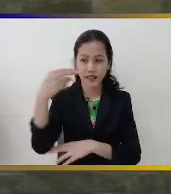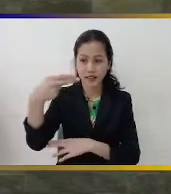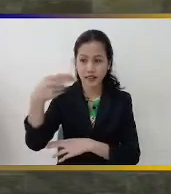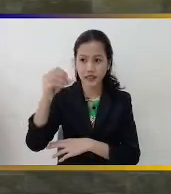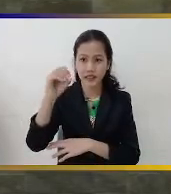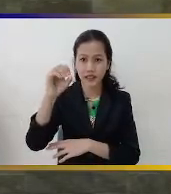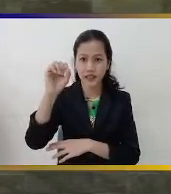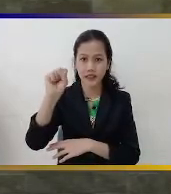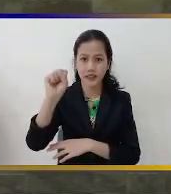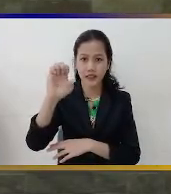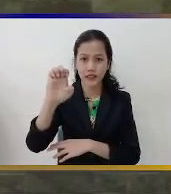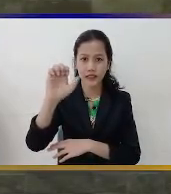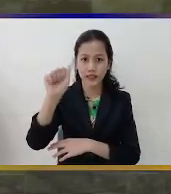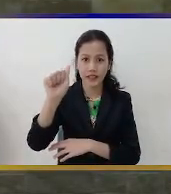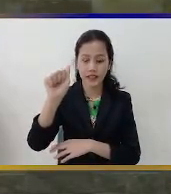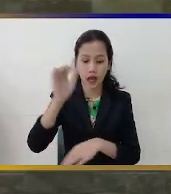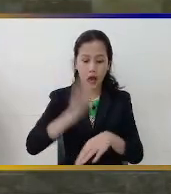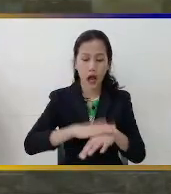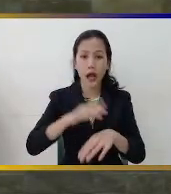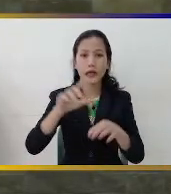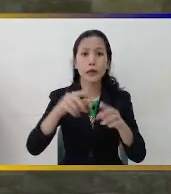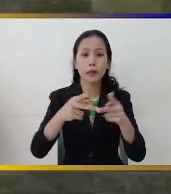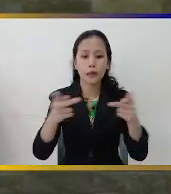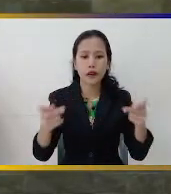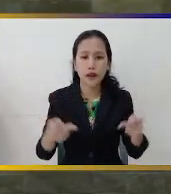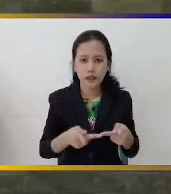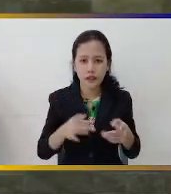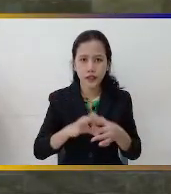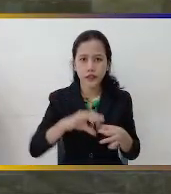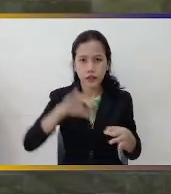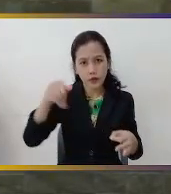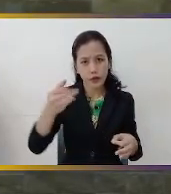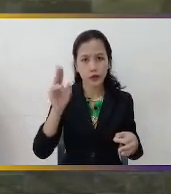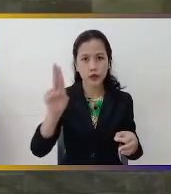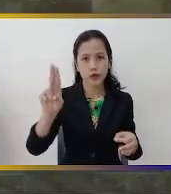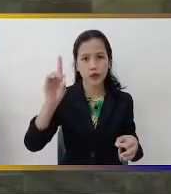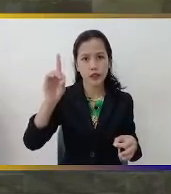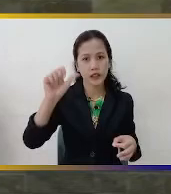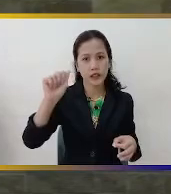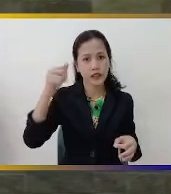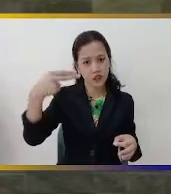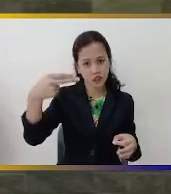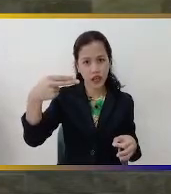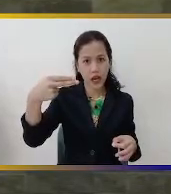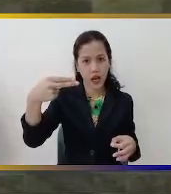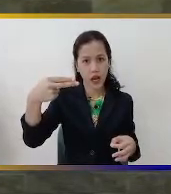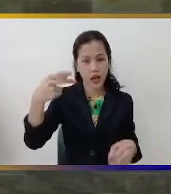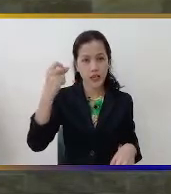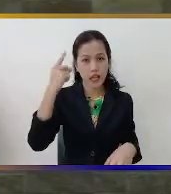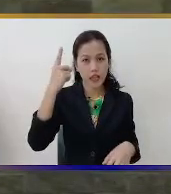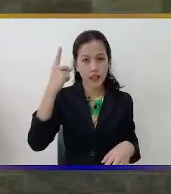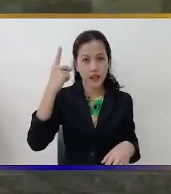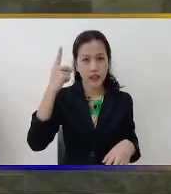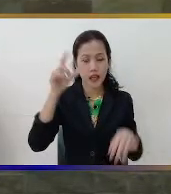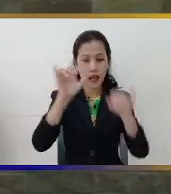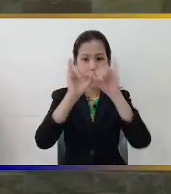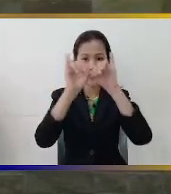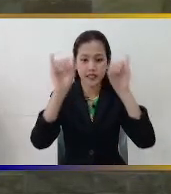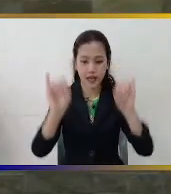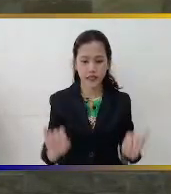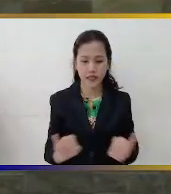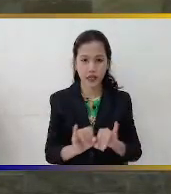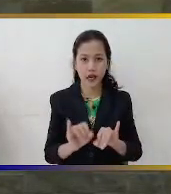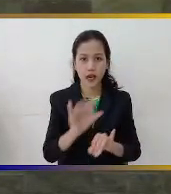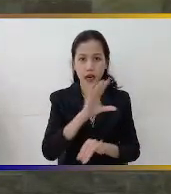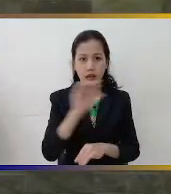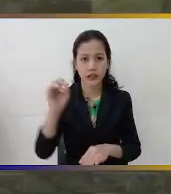ay contemporary ni Prophet Isaiah at ni Prophet Hosea. And he began his